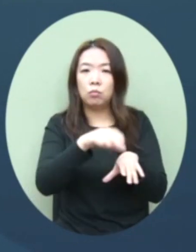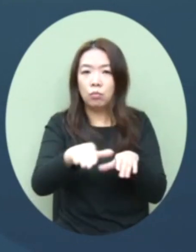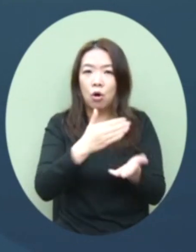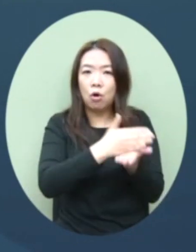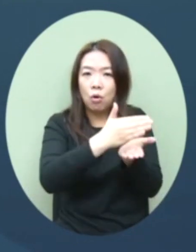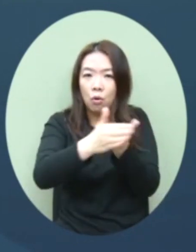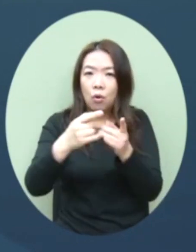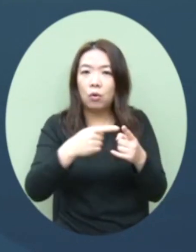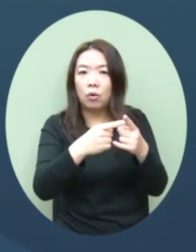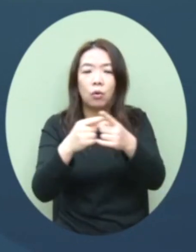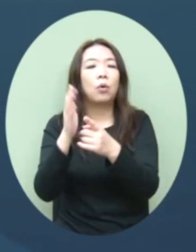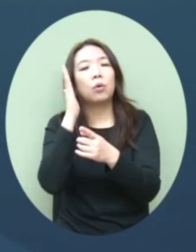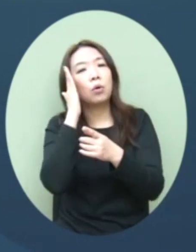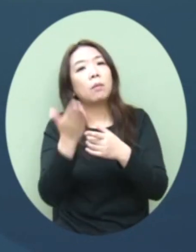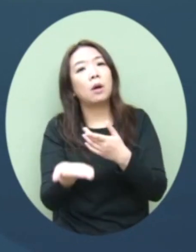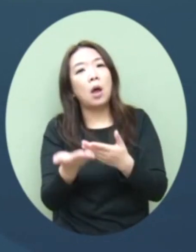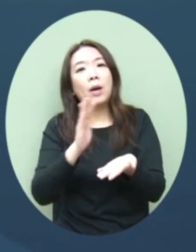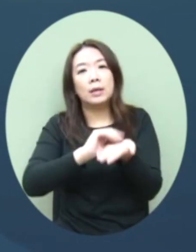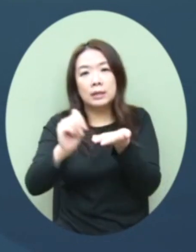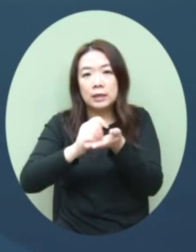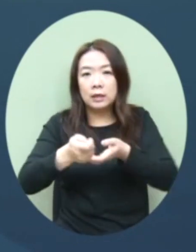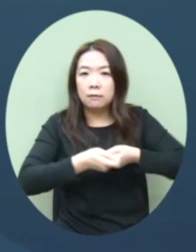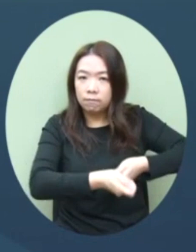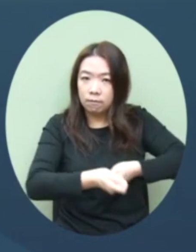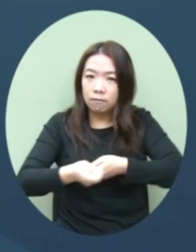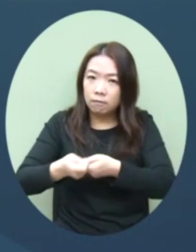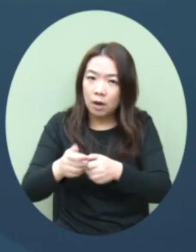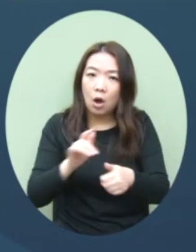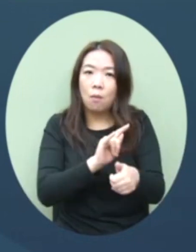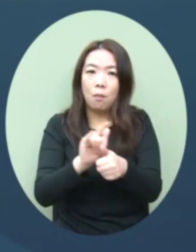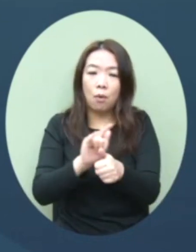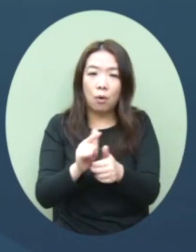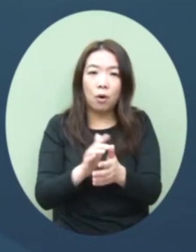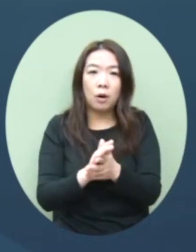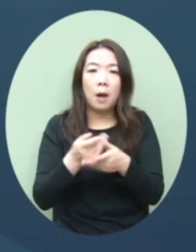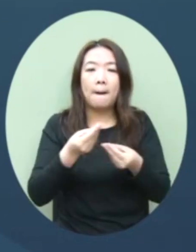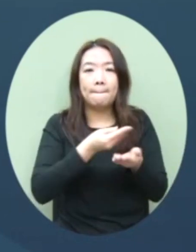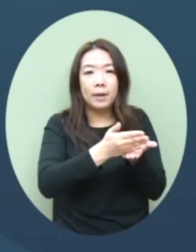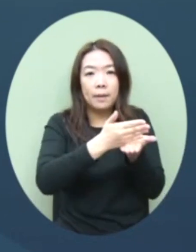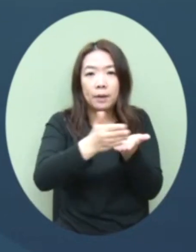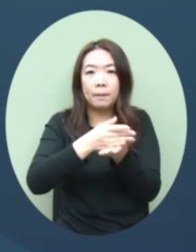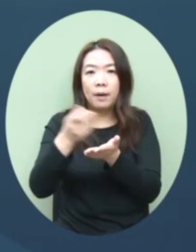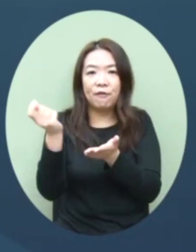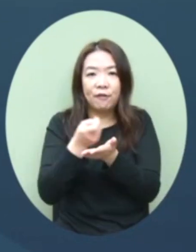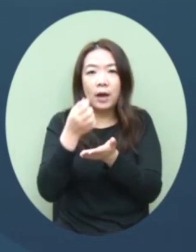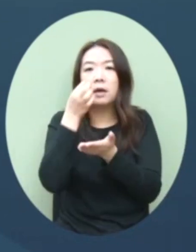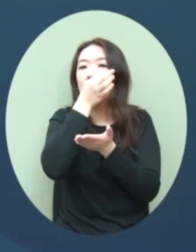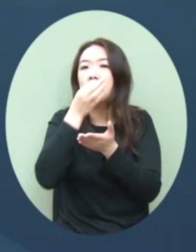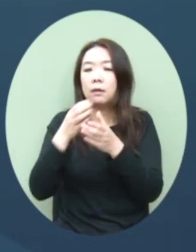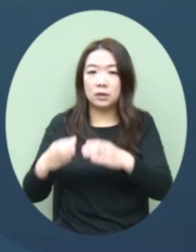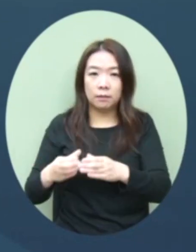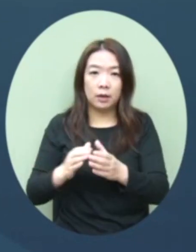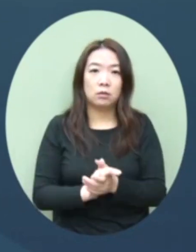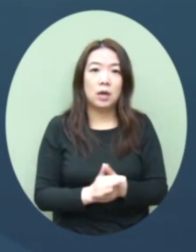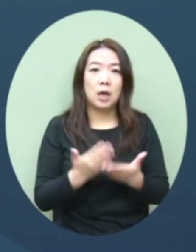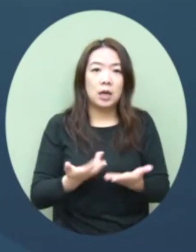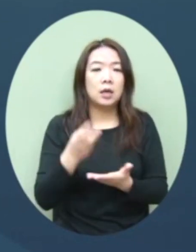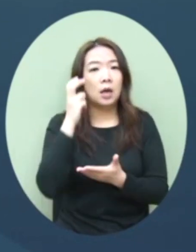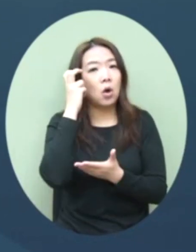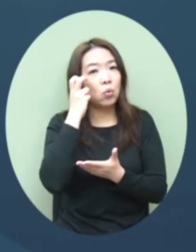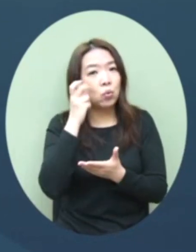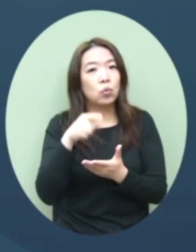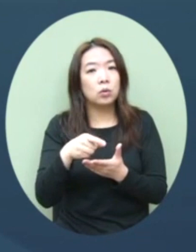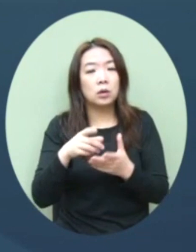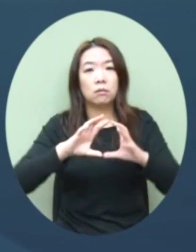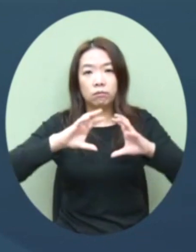居民和清洁及保安的人员派发这个快速的检测包现在估计只是这